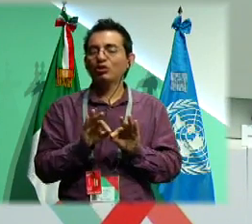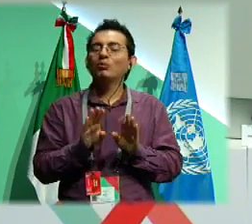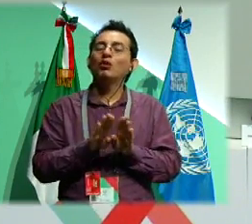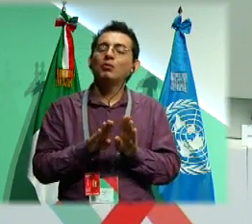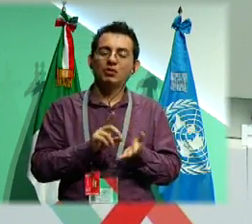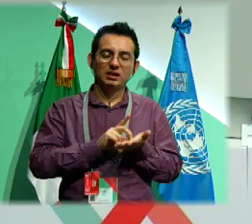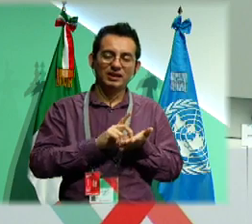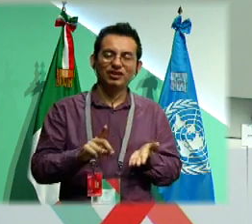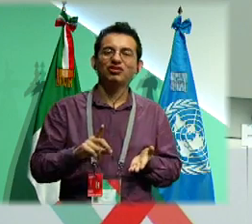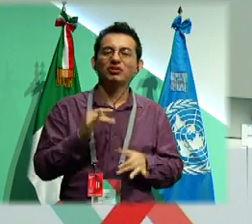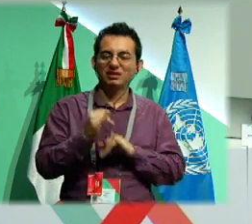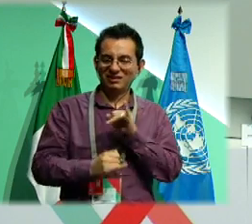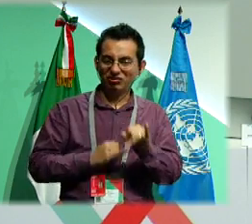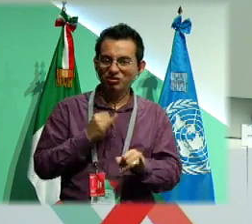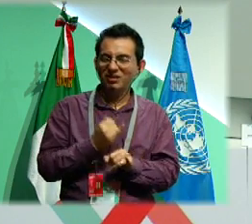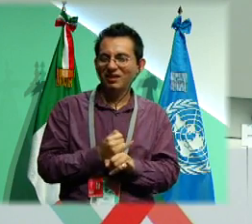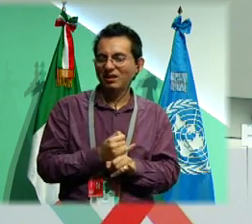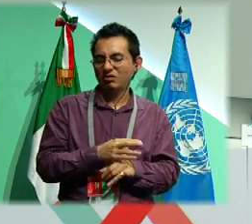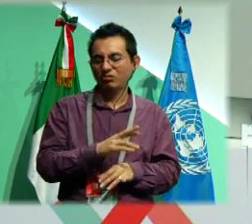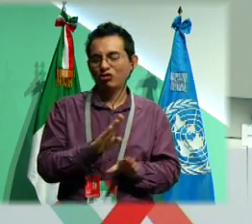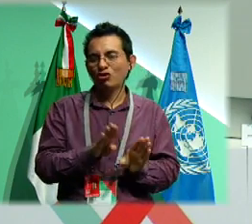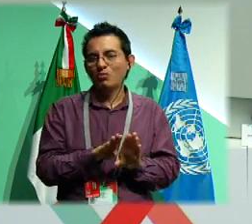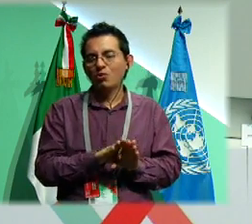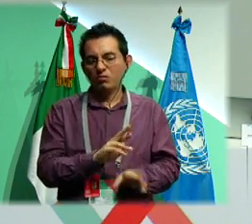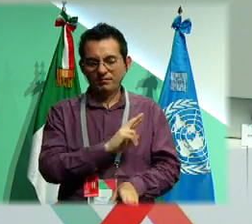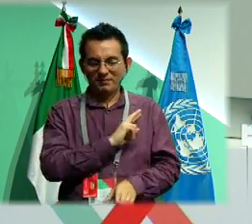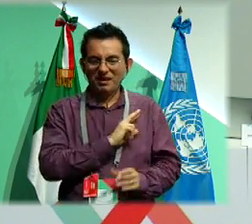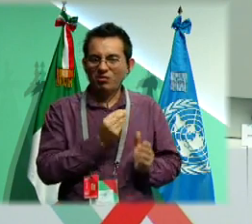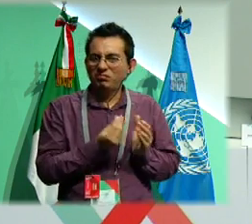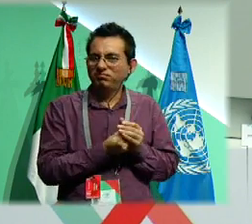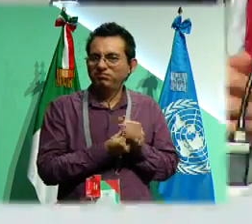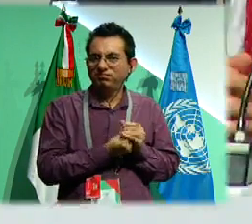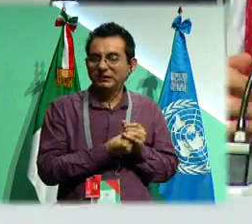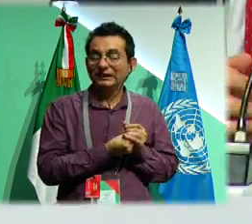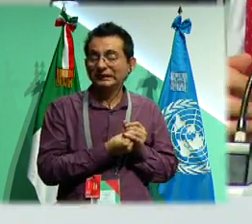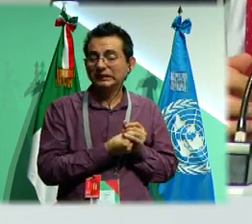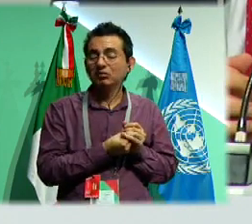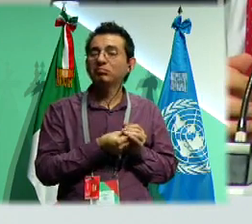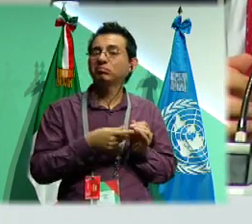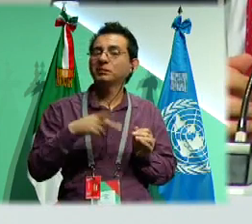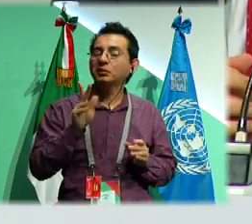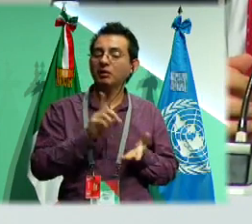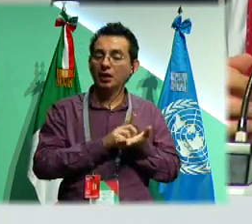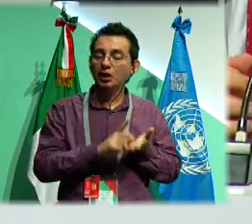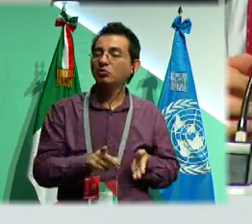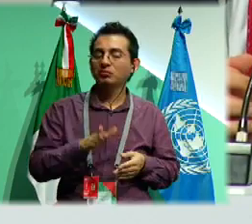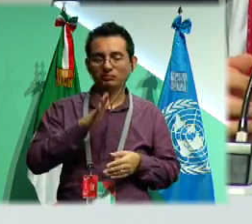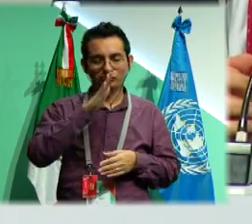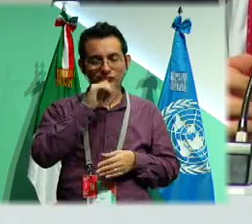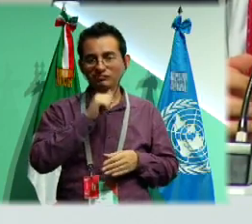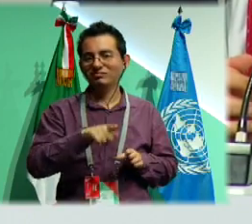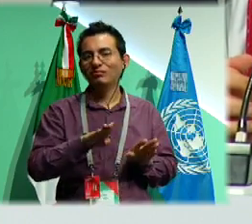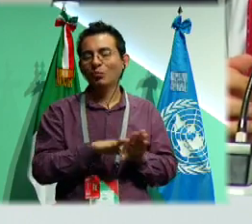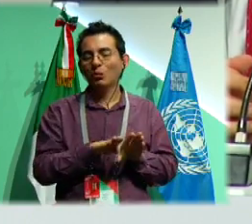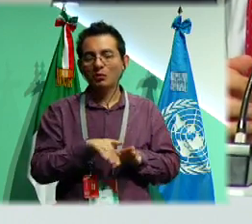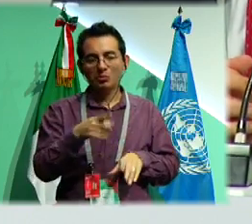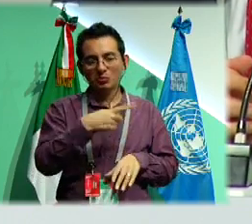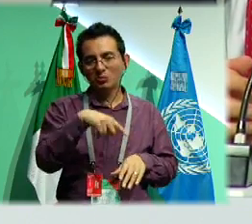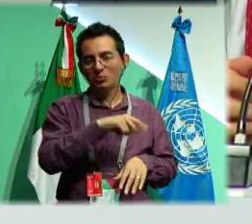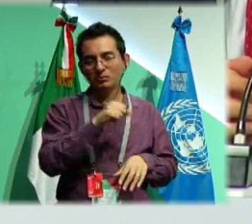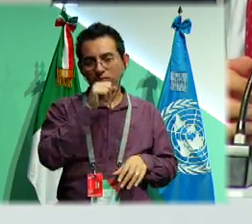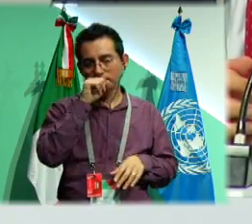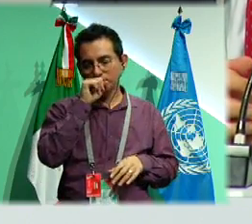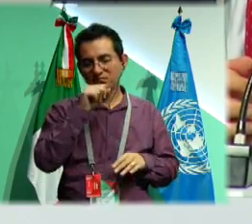Cela fait partie du droit international privé, donc c'est les relations entre deux parties. Donc nous sommes dans